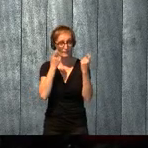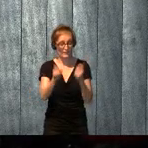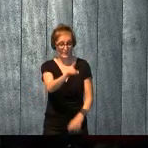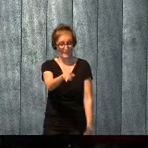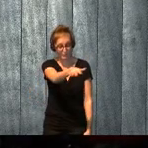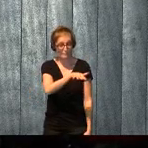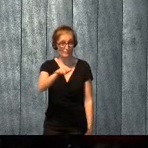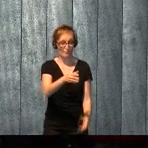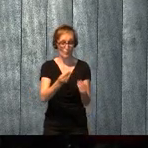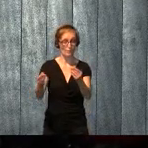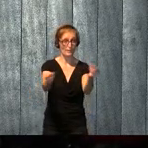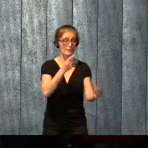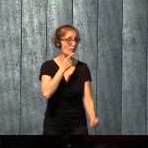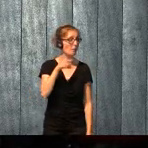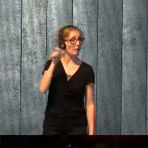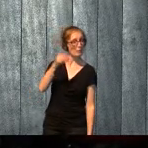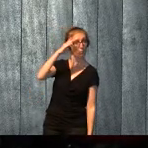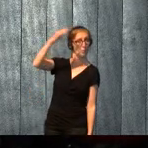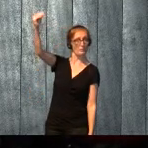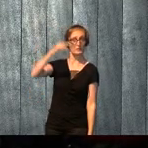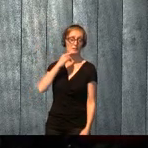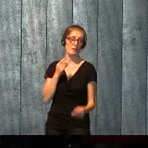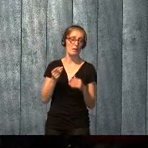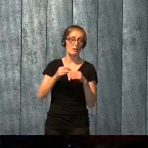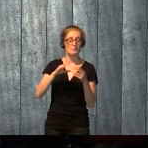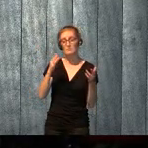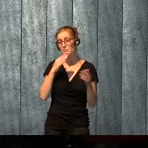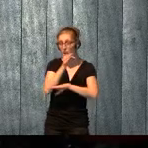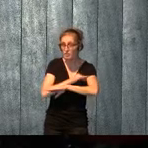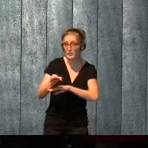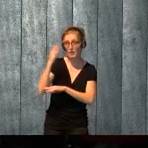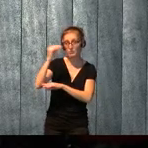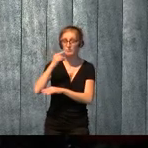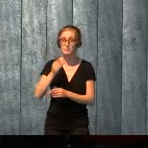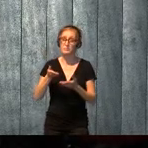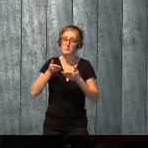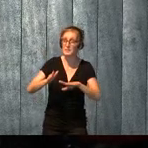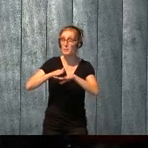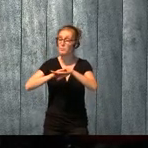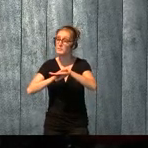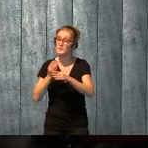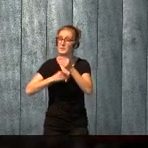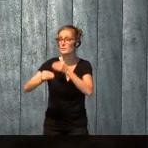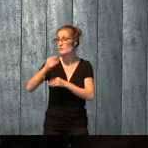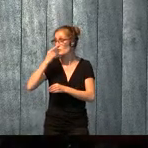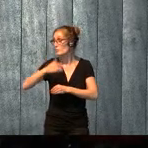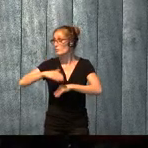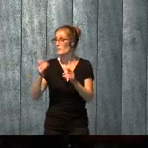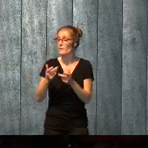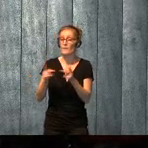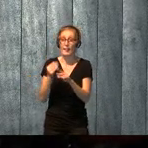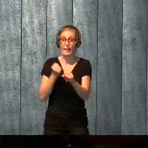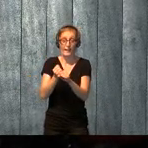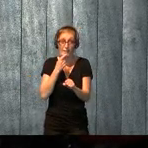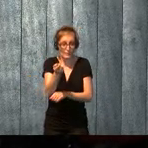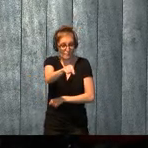pas réservée aux spécialistes, aux urbanistes, aux architectes ou aux décideurs politiques, mais que dans chacun de nos quartiers, la population se